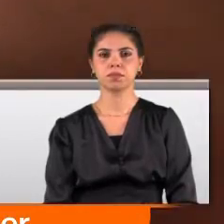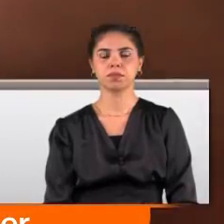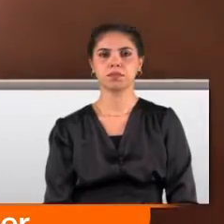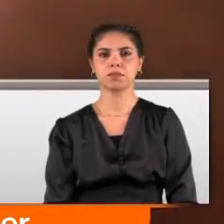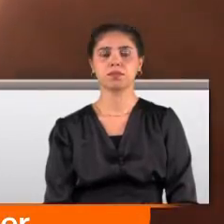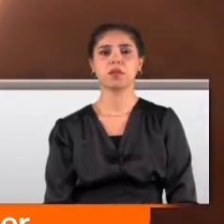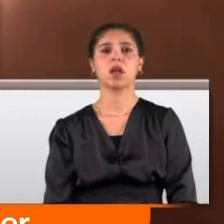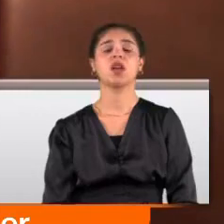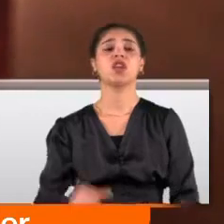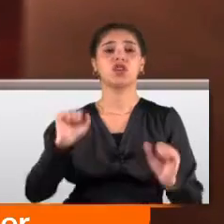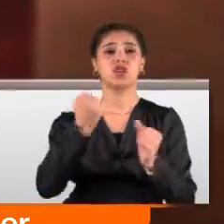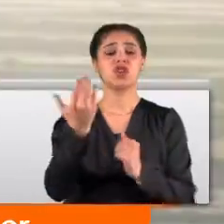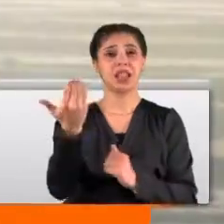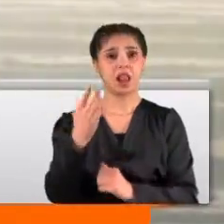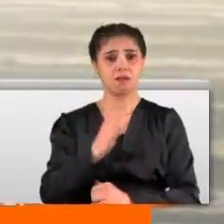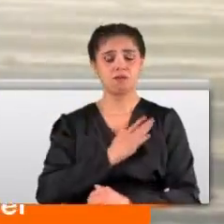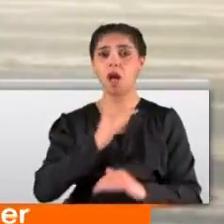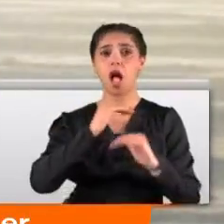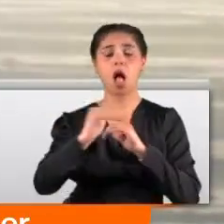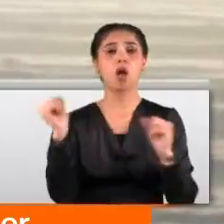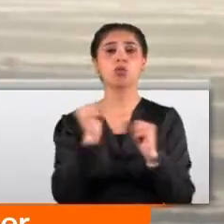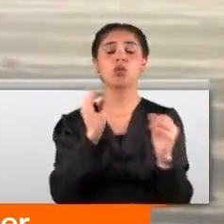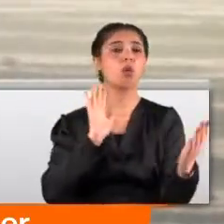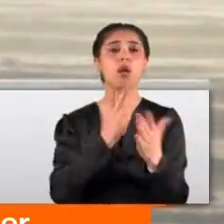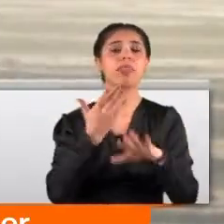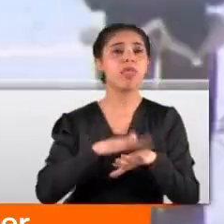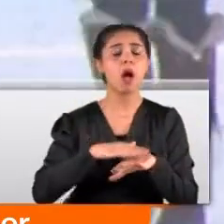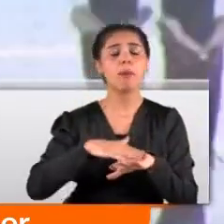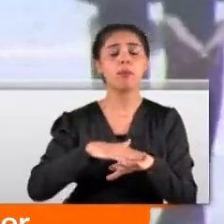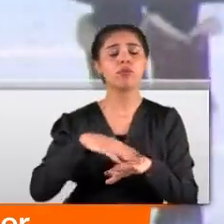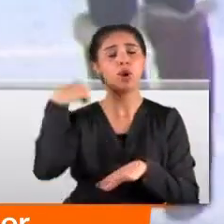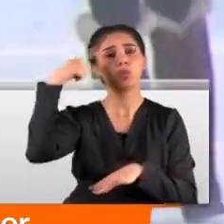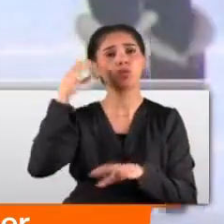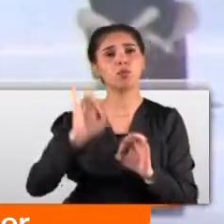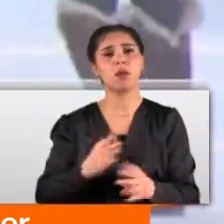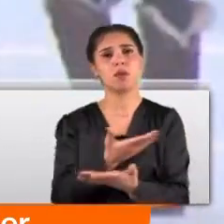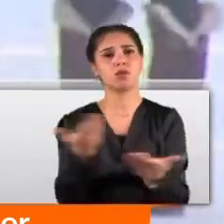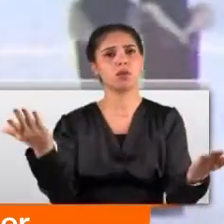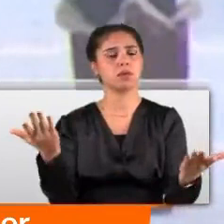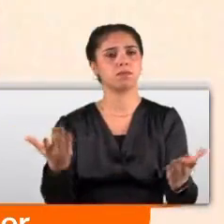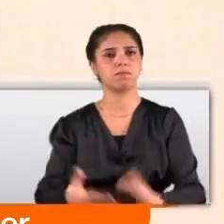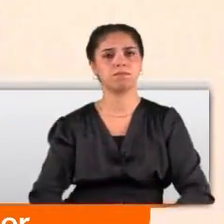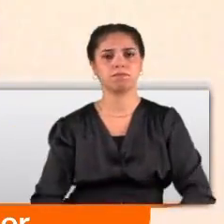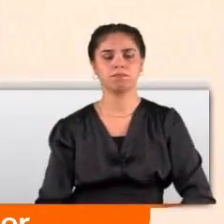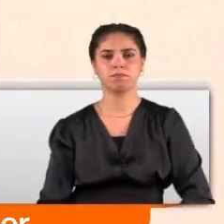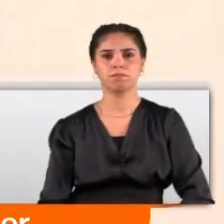Kara kış henüz yolda. Halk soğuk karşısında ne yapacağını kara kara düşünmeye başladı bile.